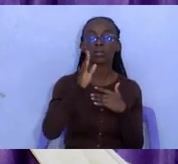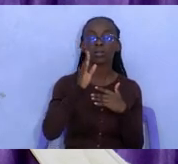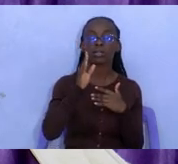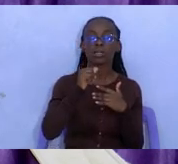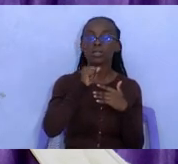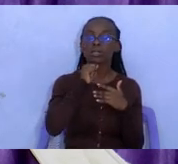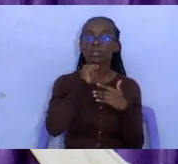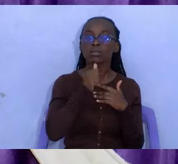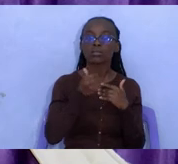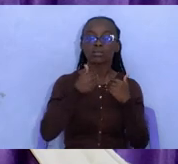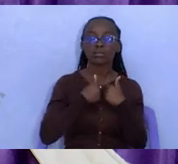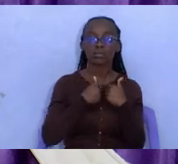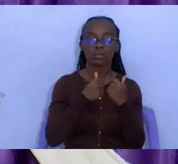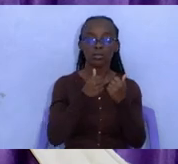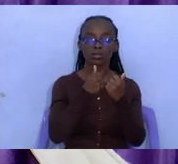upendeleo.